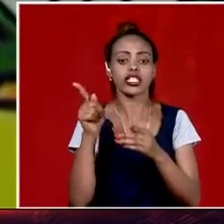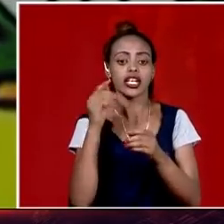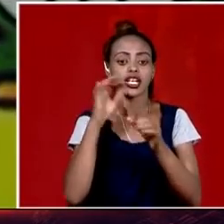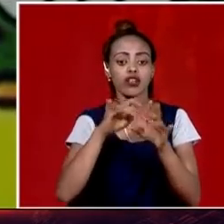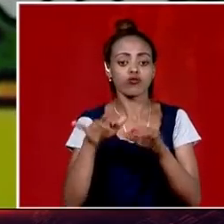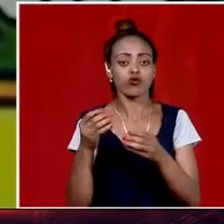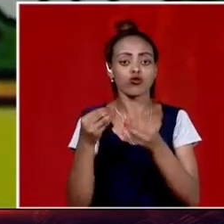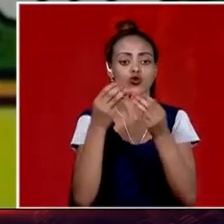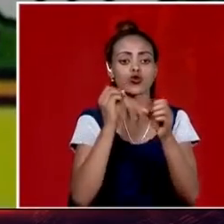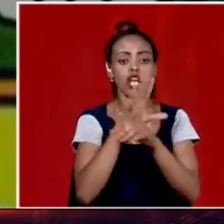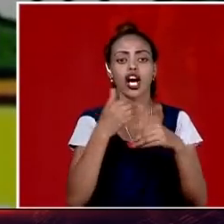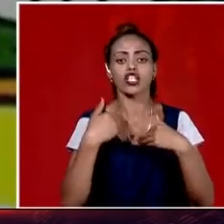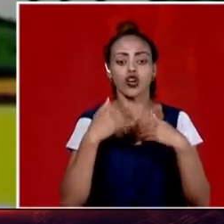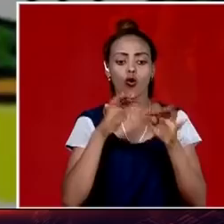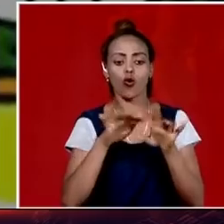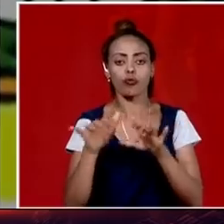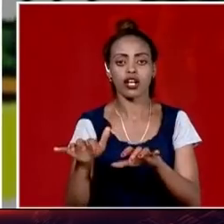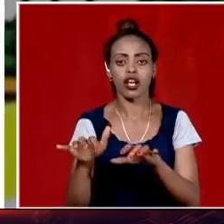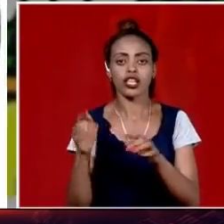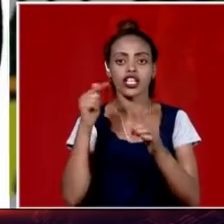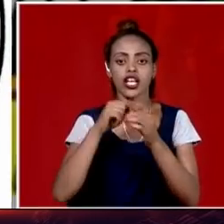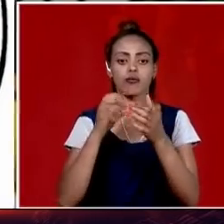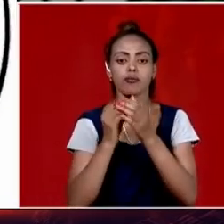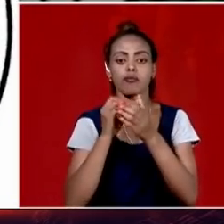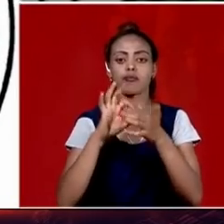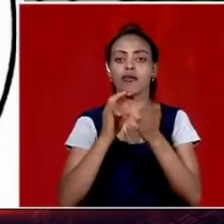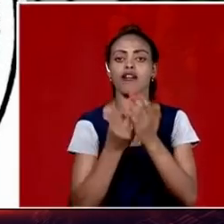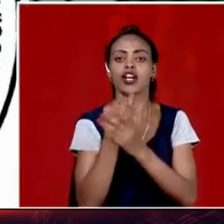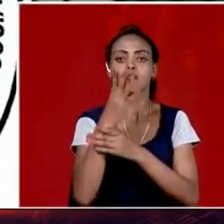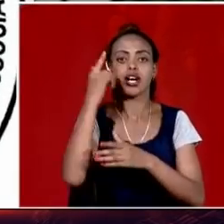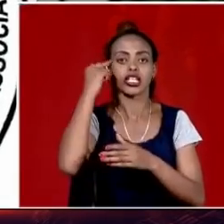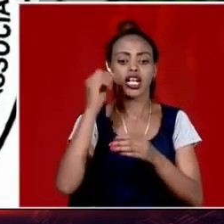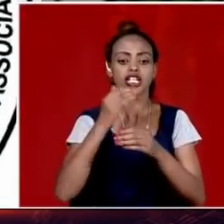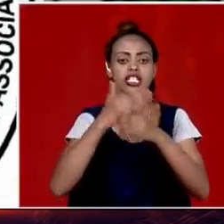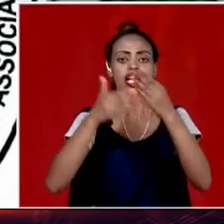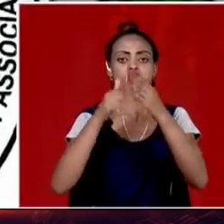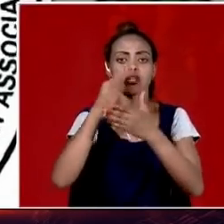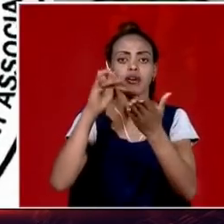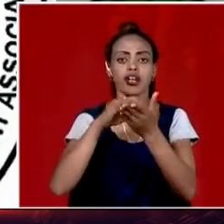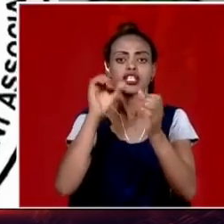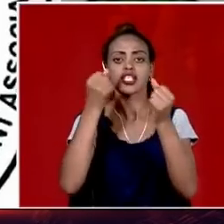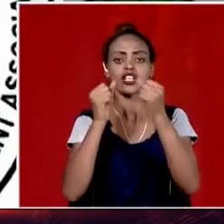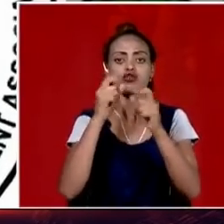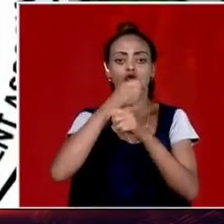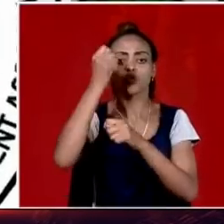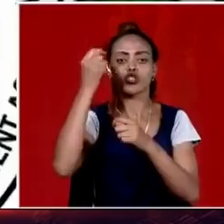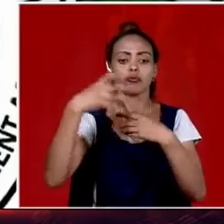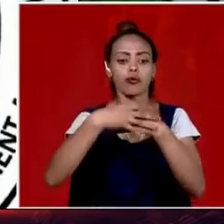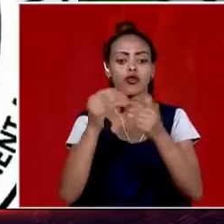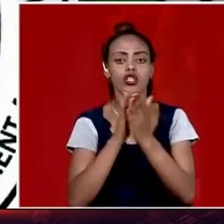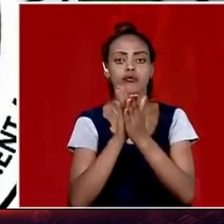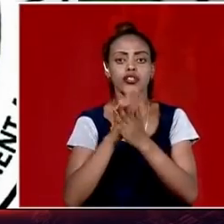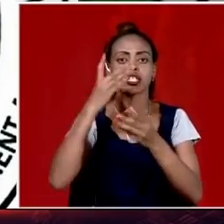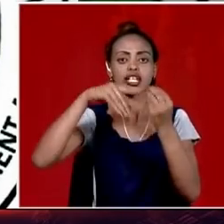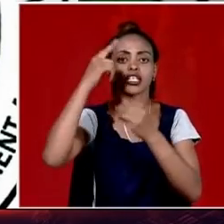ኣብያተ ትምህርቲ ዝለኣኻ ዘለዋ ቨርቹዋል ኮምፒተራት ማሕበር ልምዓት ትግራይ ናብ ዝሃነፀተን ማእከላት ሳይንስን ቴክኖሎጂን ሓዊሱ ብቢሮ ትምህርቲ ክልል ትግራይ